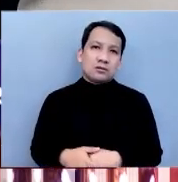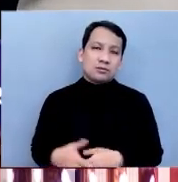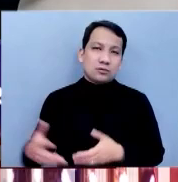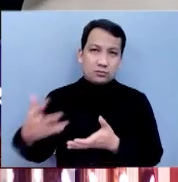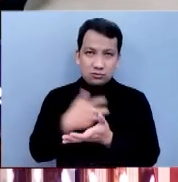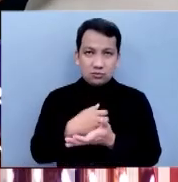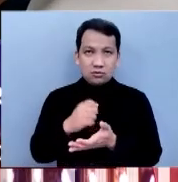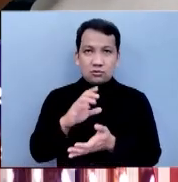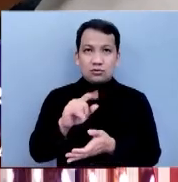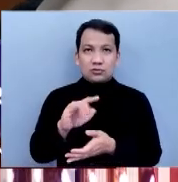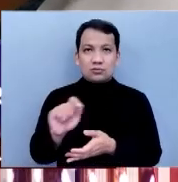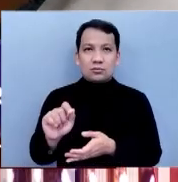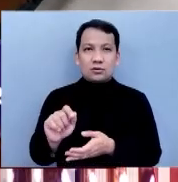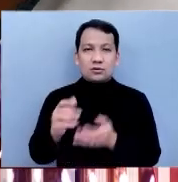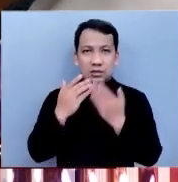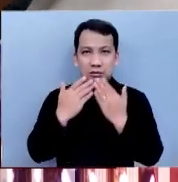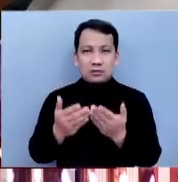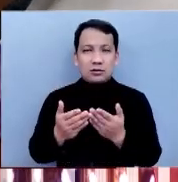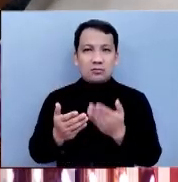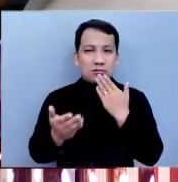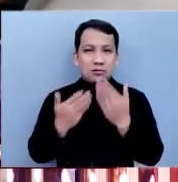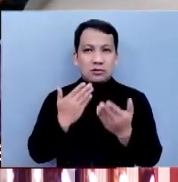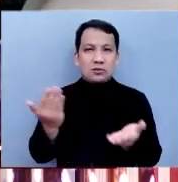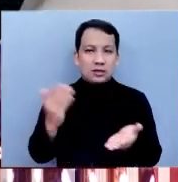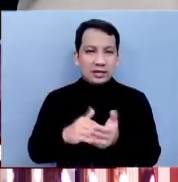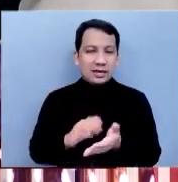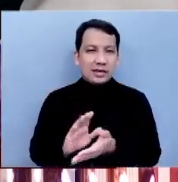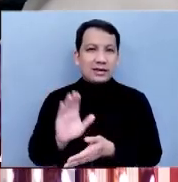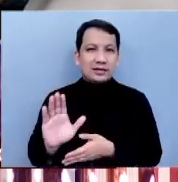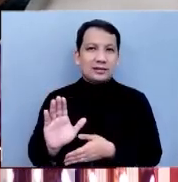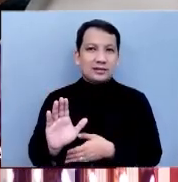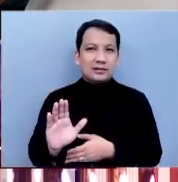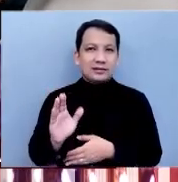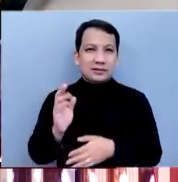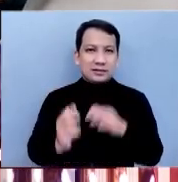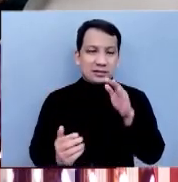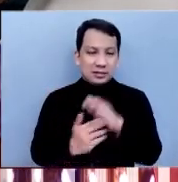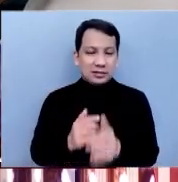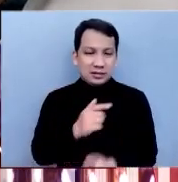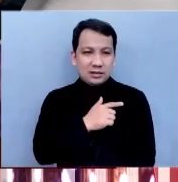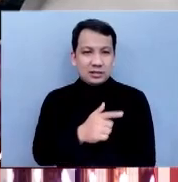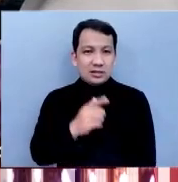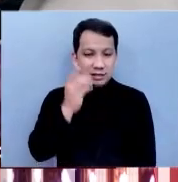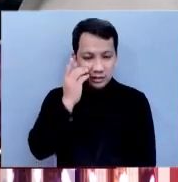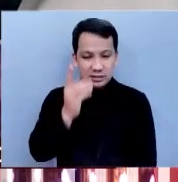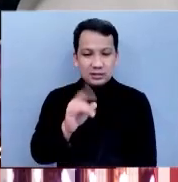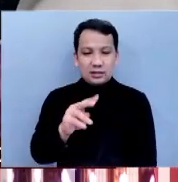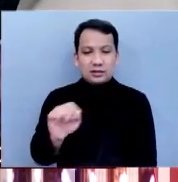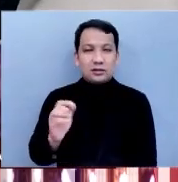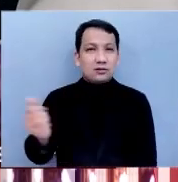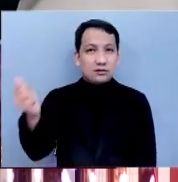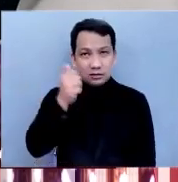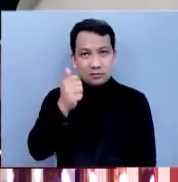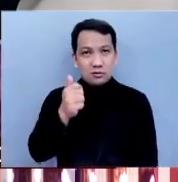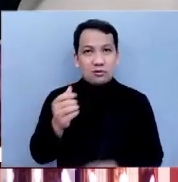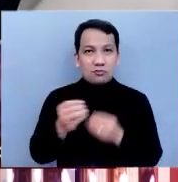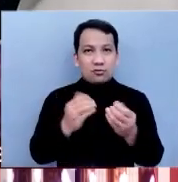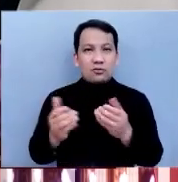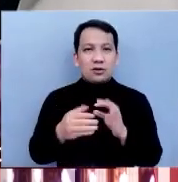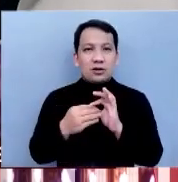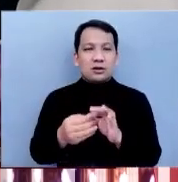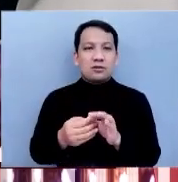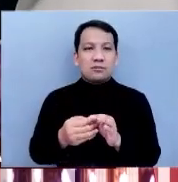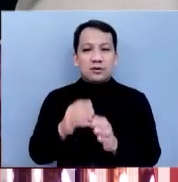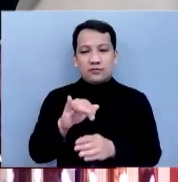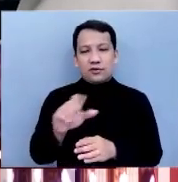sir. Sir, maraming salamat po. It was good to you again. Retired General Danilo Maligalig, dating hepe ng operations ng Firearms